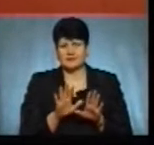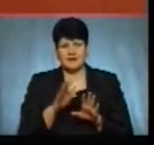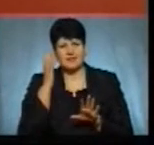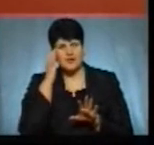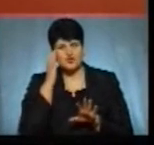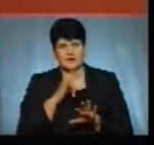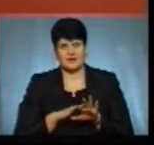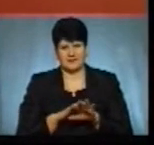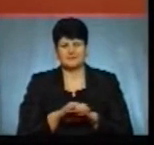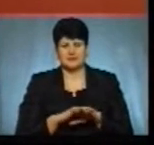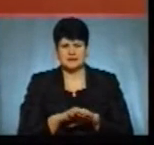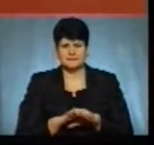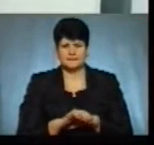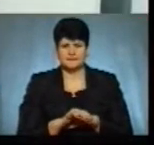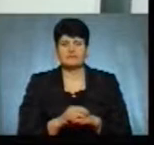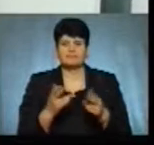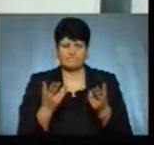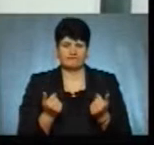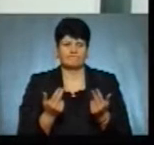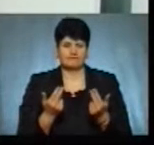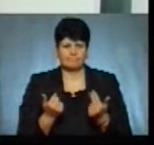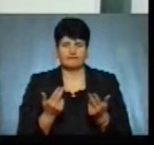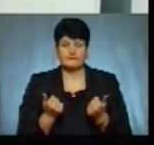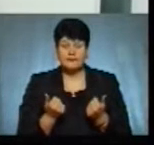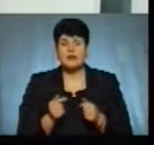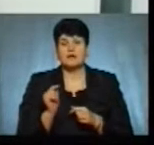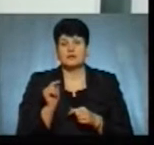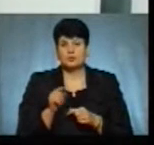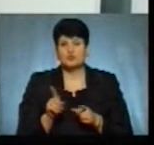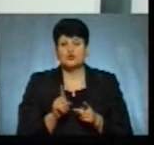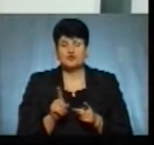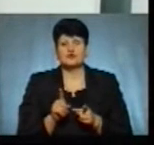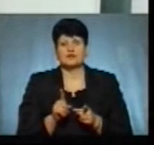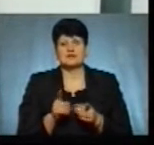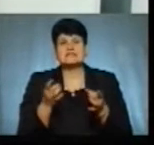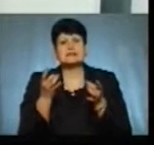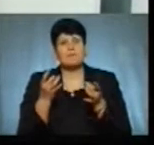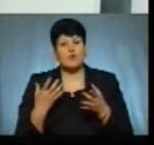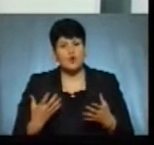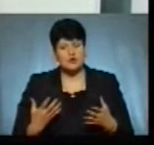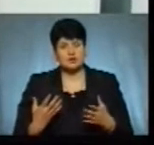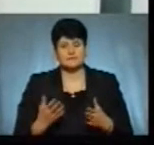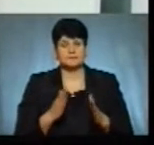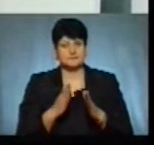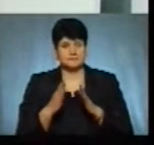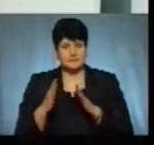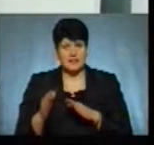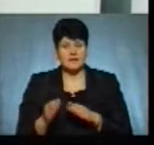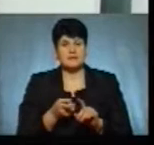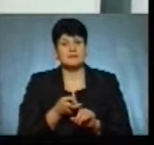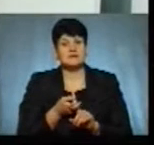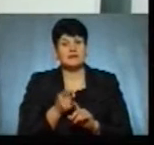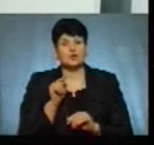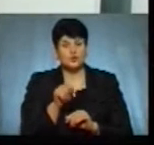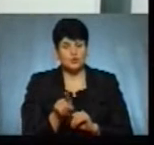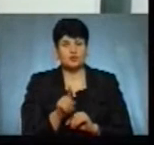ринку? Однозначно так. Тому що лібералізація і спрощення, вона призводить до того, що людям